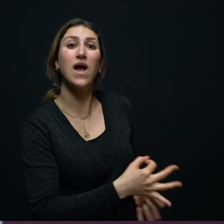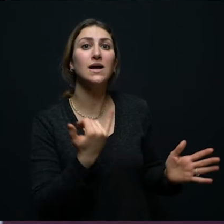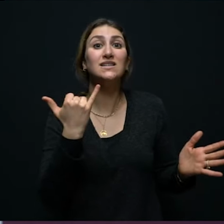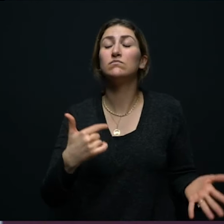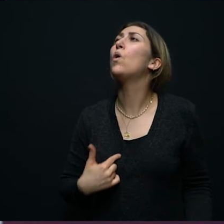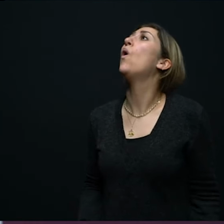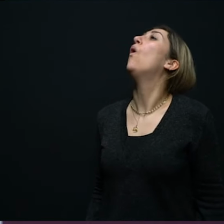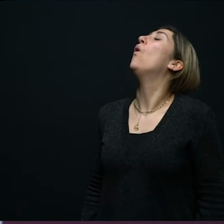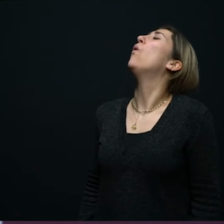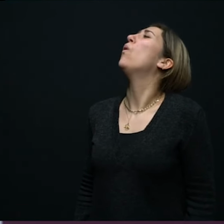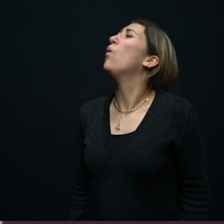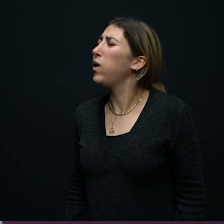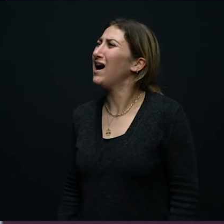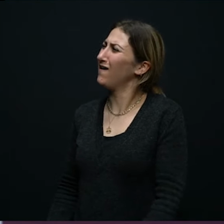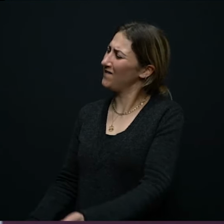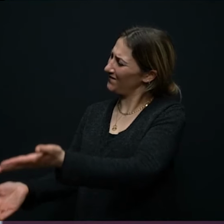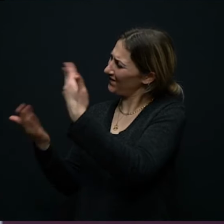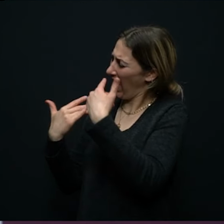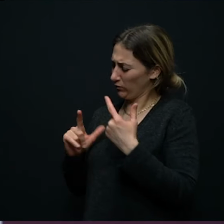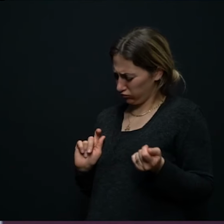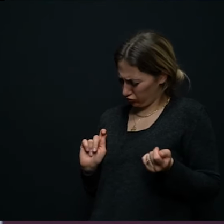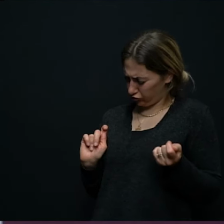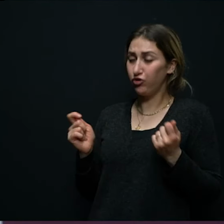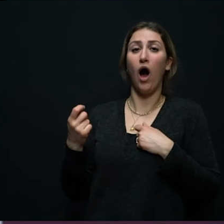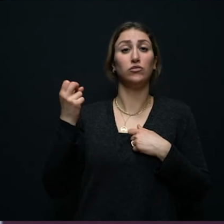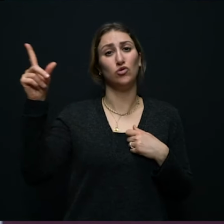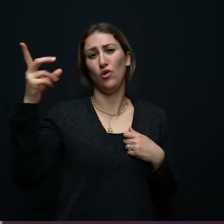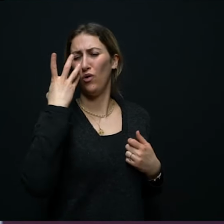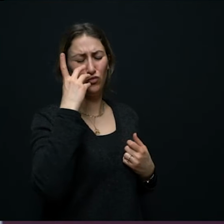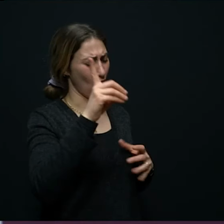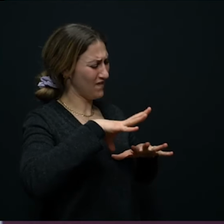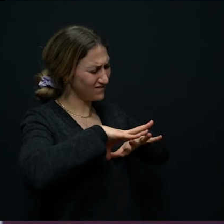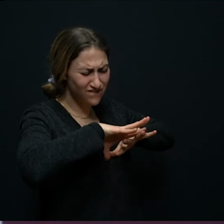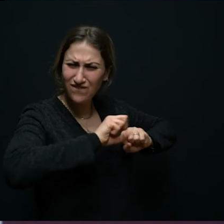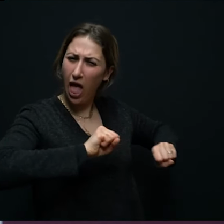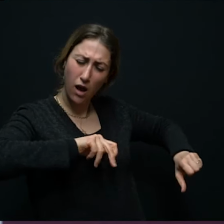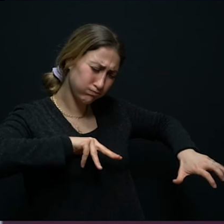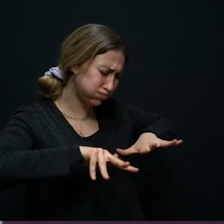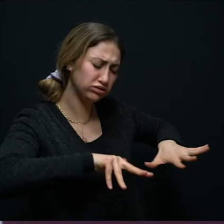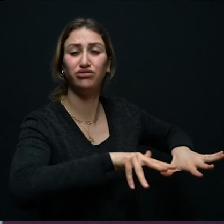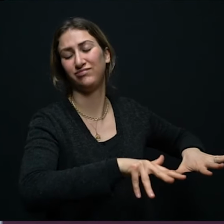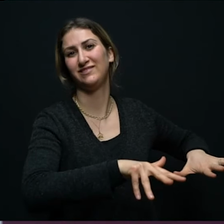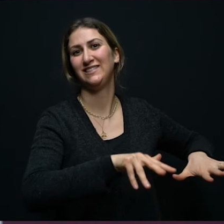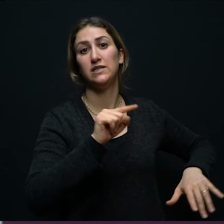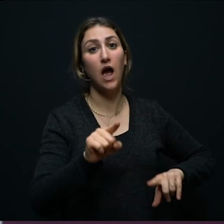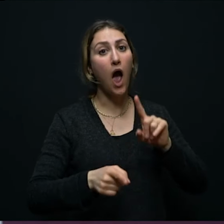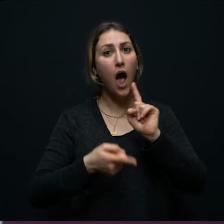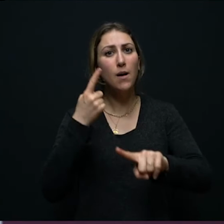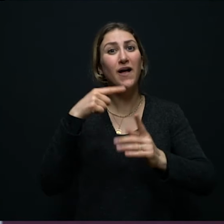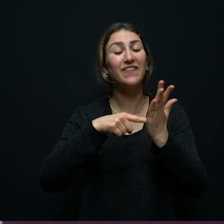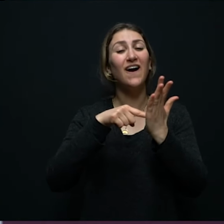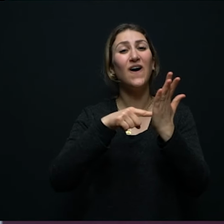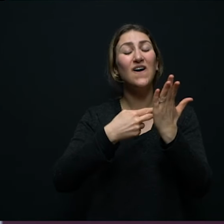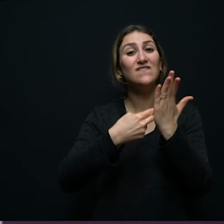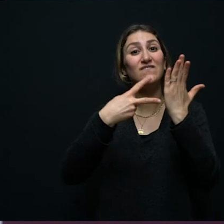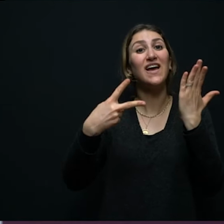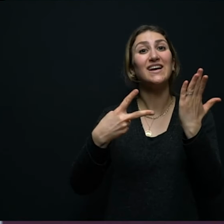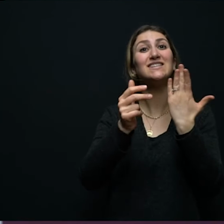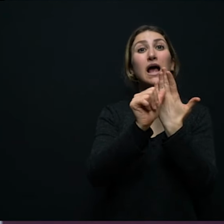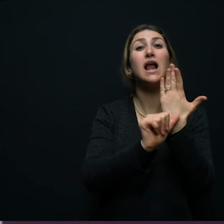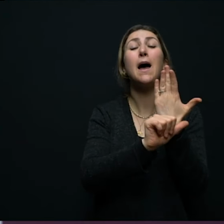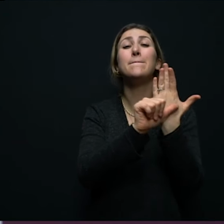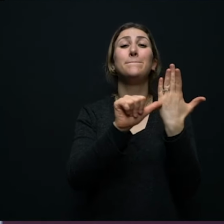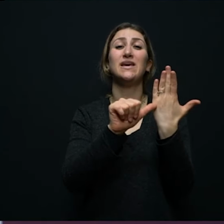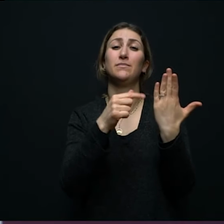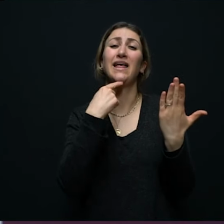est le mot qui est utilisé ici total la sainteté total c'est un mot qu'on ne trouve qu'une